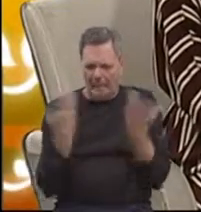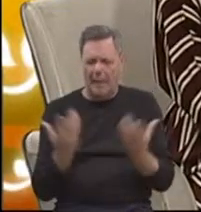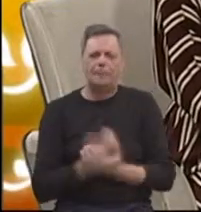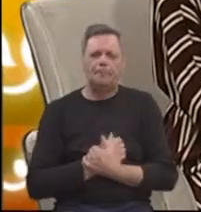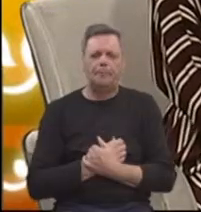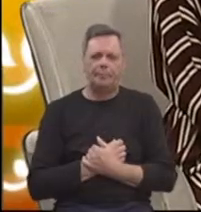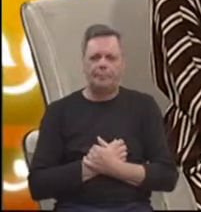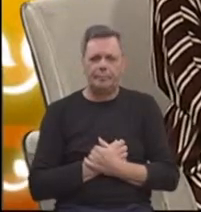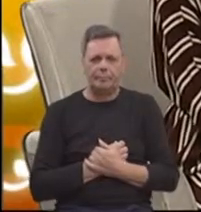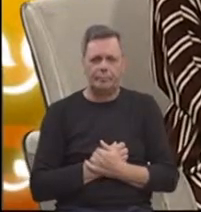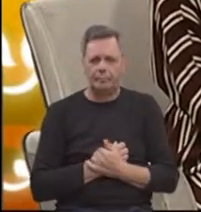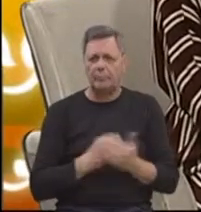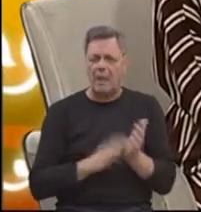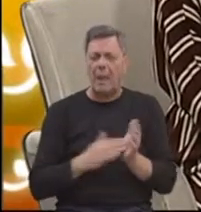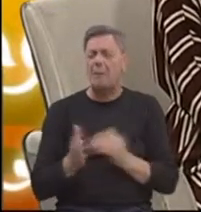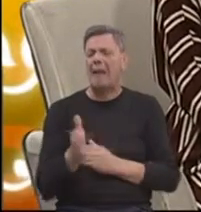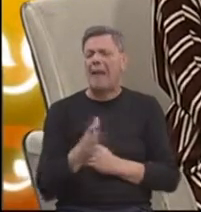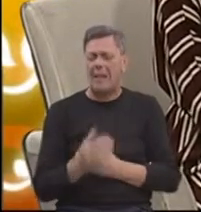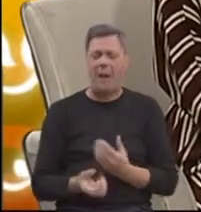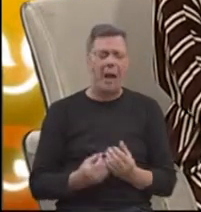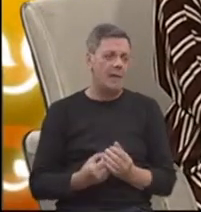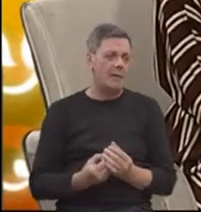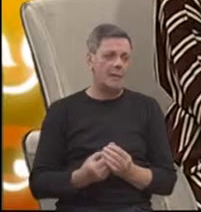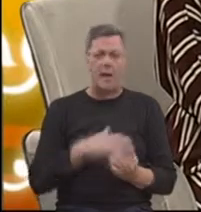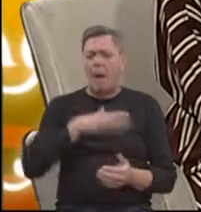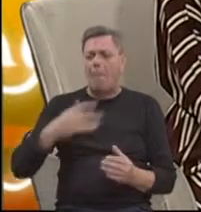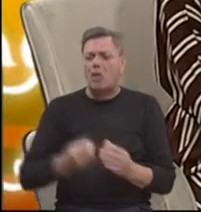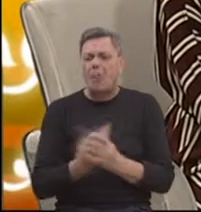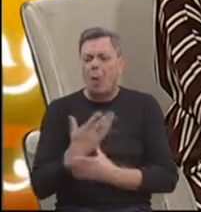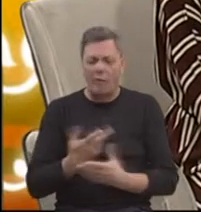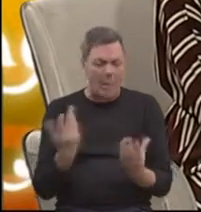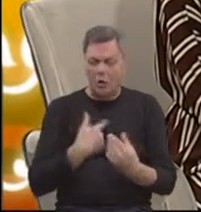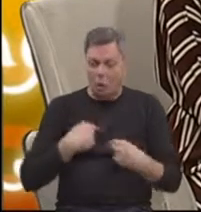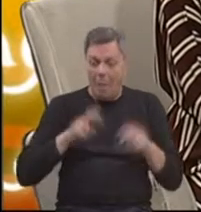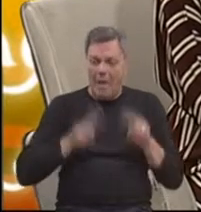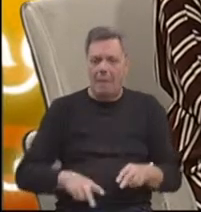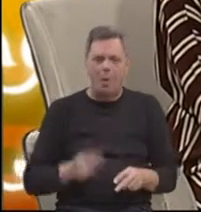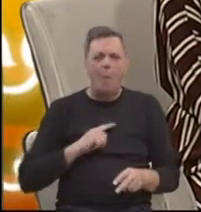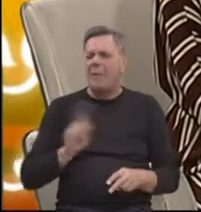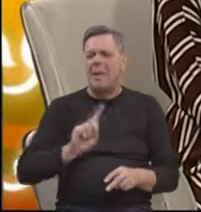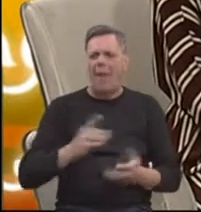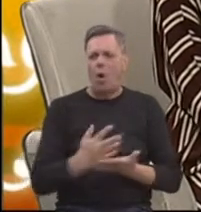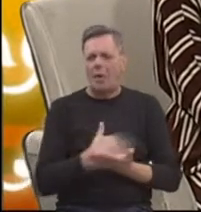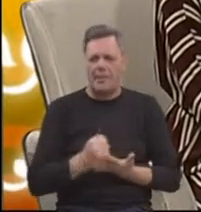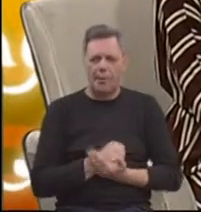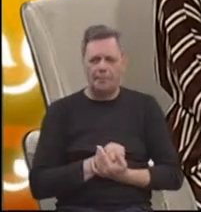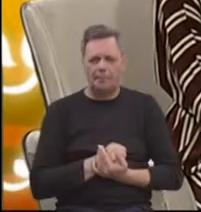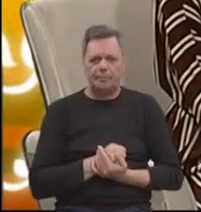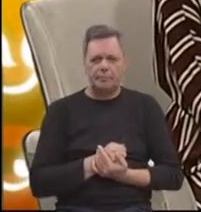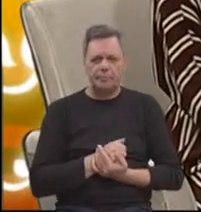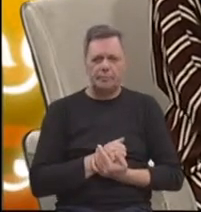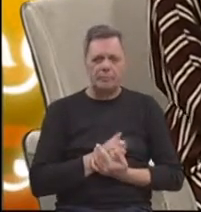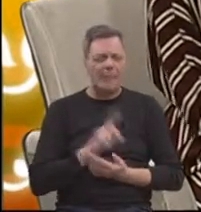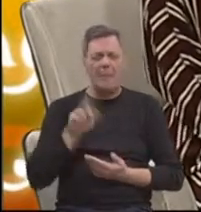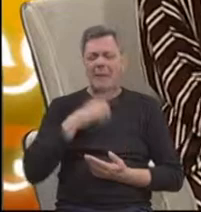na dlanu. Konkretno, evo recimo riba, morski plodovi, nešto što zapravo naša zemlja ima. Mi ne konzumiramo ni na